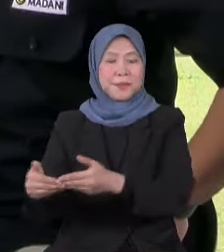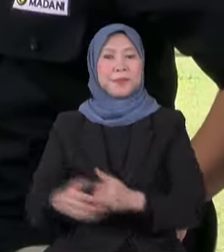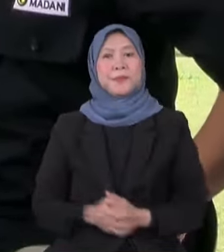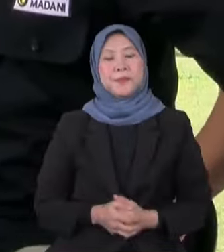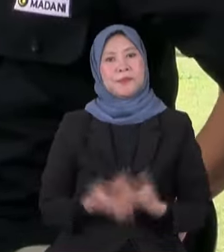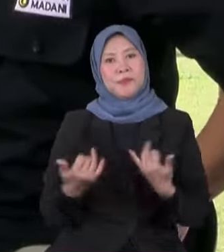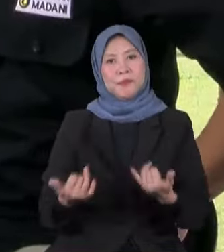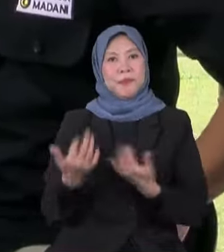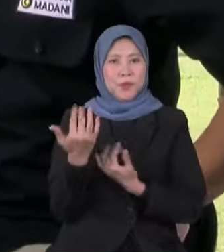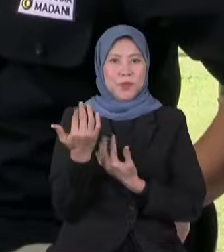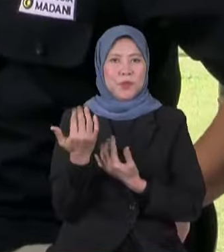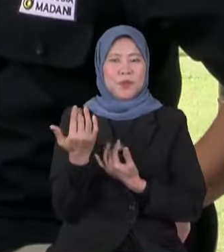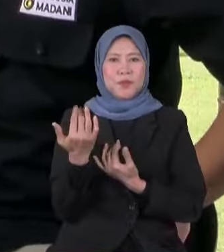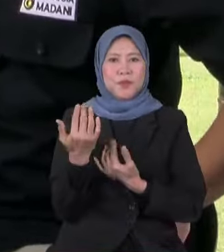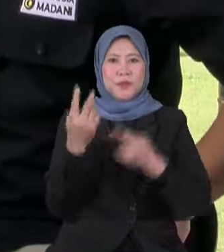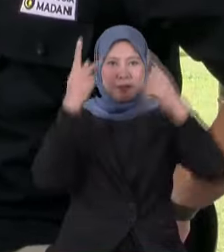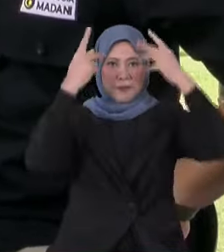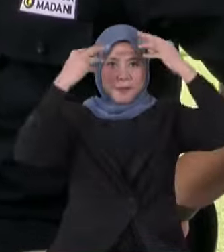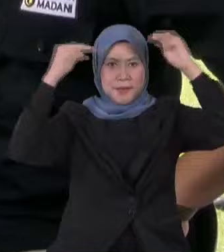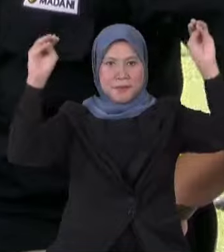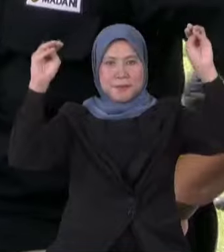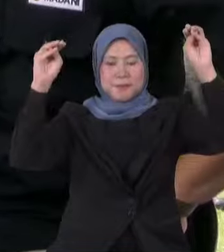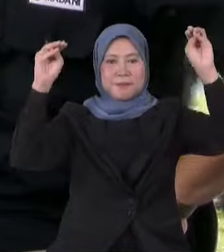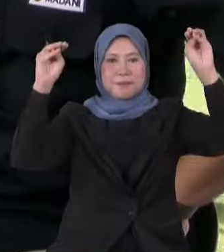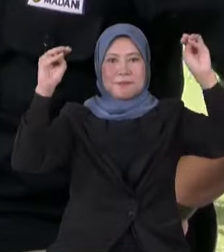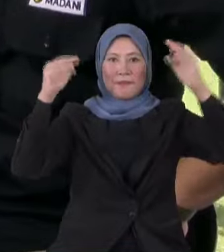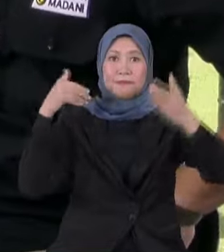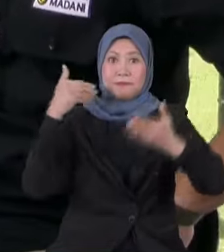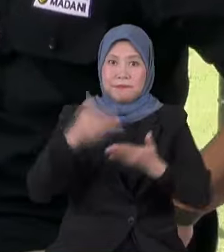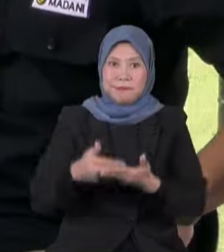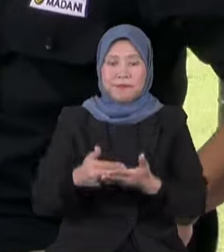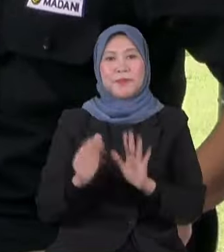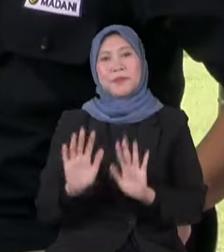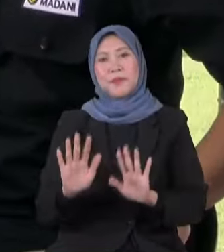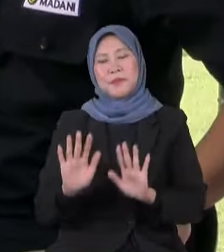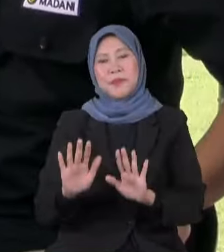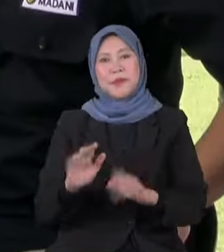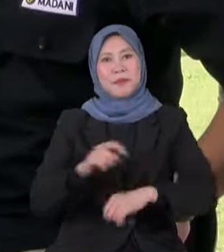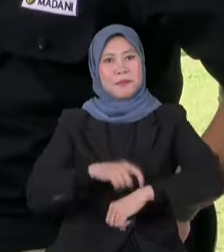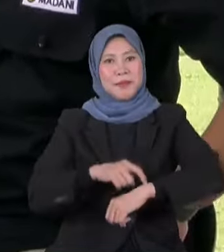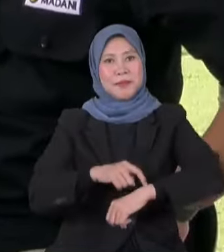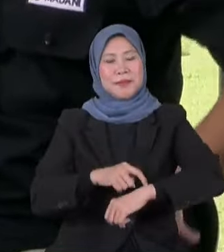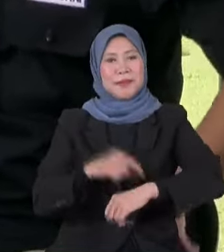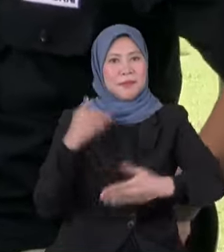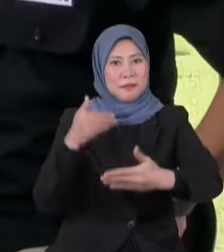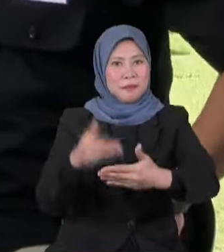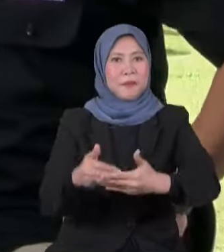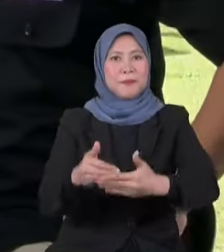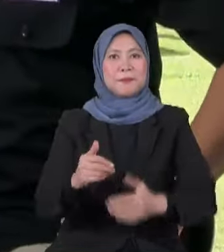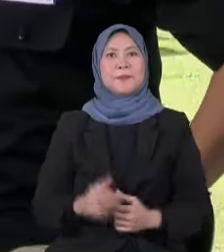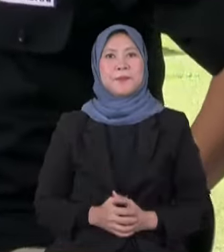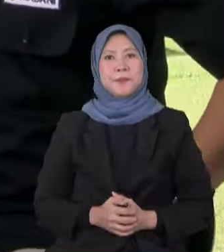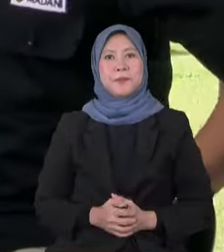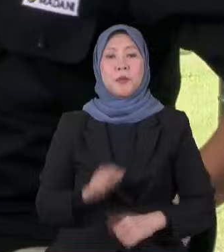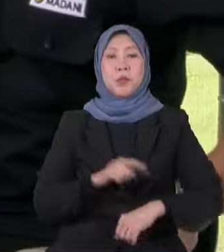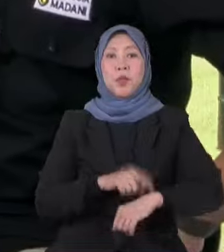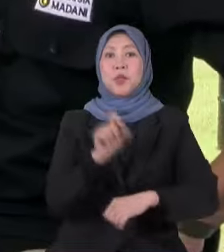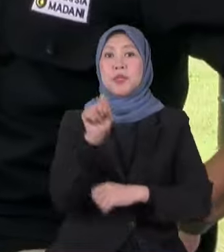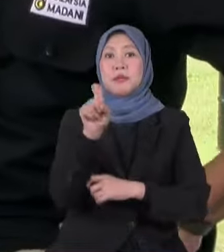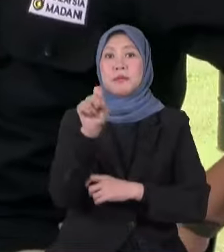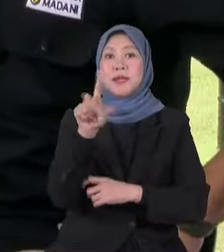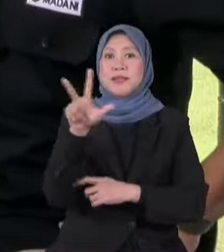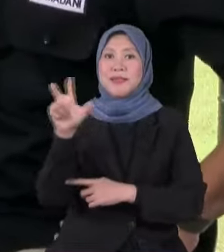lagi menantikan ketibaan Yang Amat Berhormat Perdana Menteri. Sebentar saja lagi ni, kita tunggu masa lagi ya. Lepas tu nanti dikabarkan dalam jam 11:30